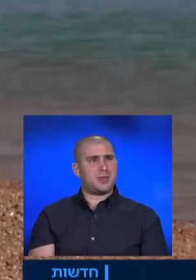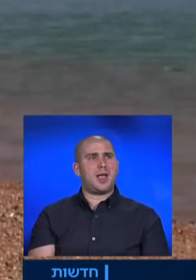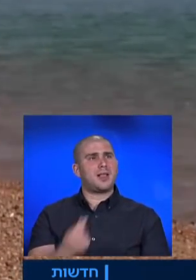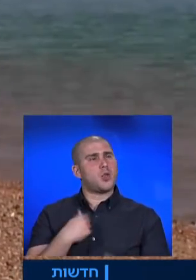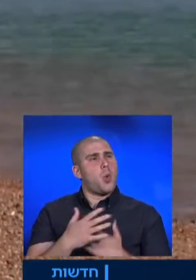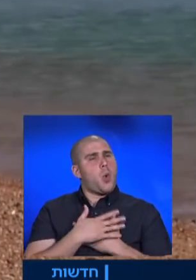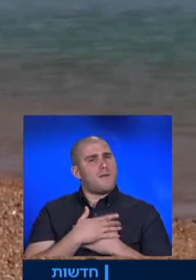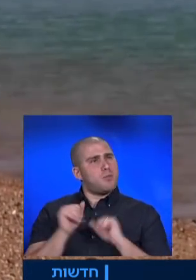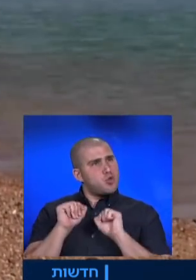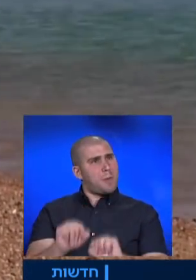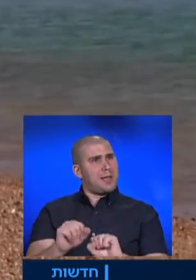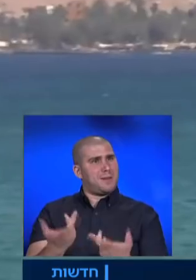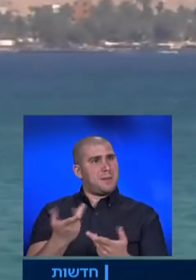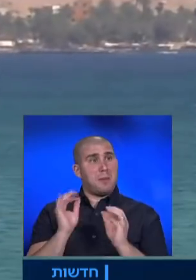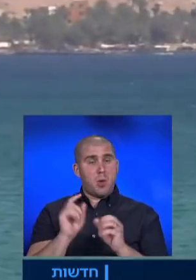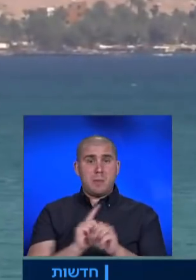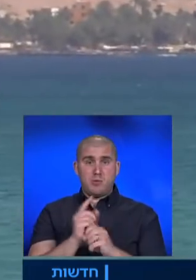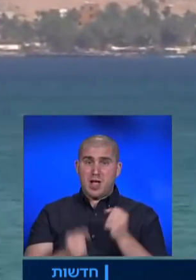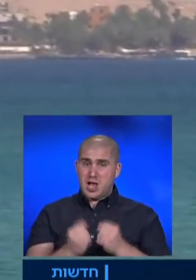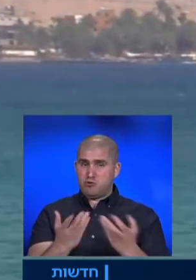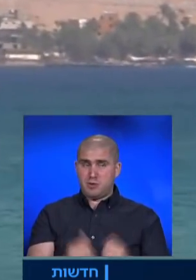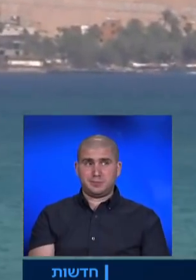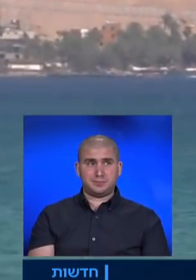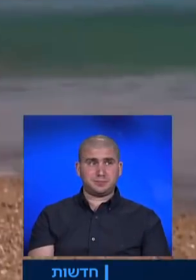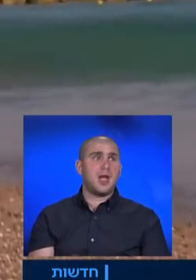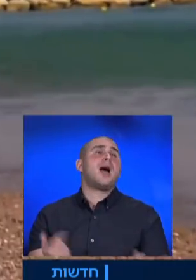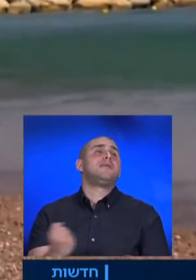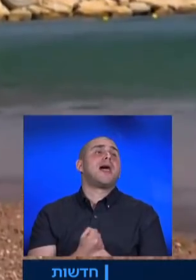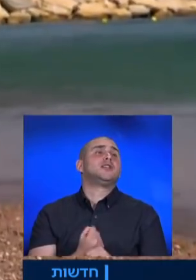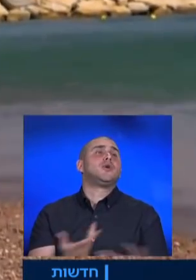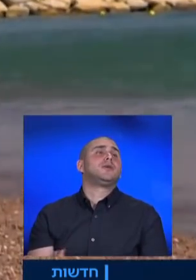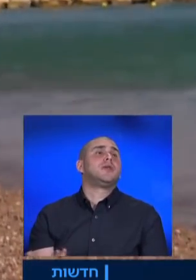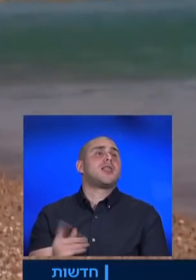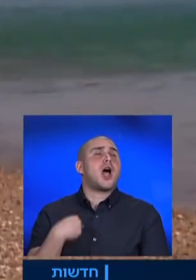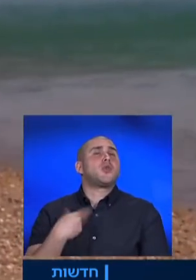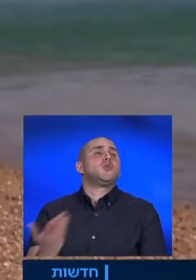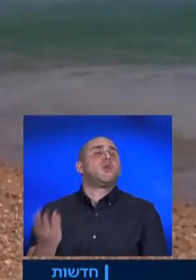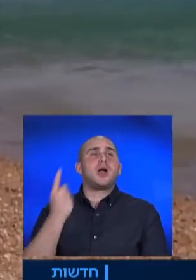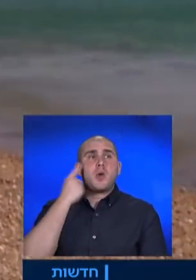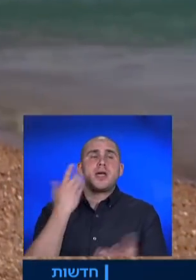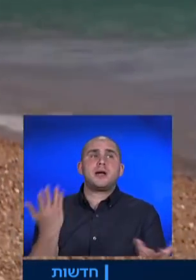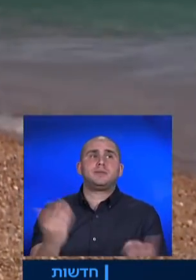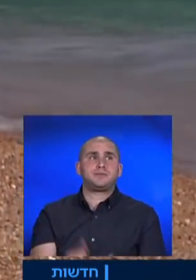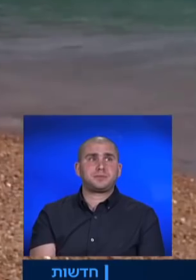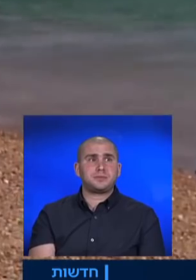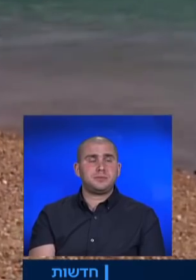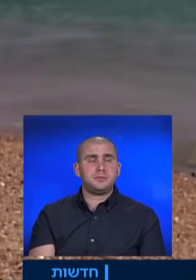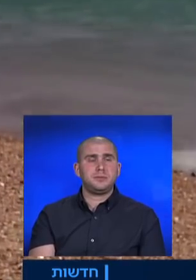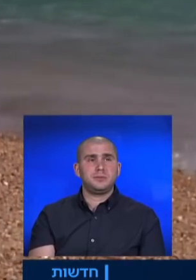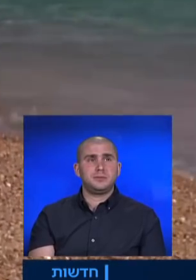תומכים, במיוחד בתקופה הקשה הזאת. אין מה לעשות. אנחנו, אתה יודע,